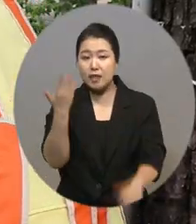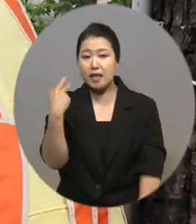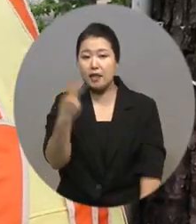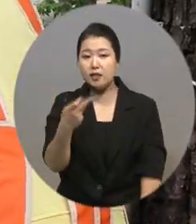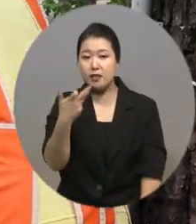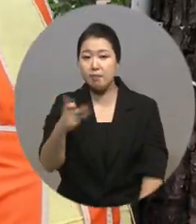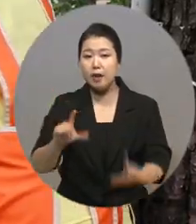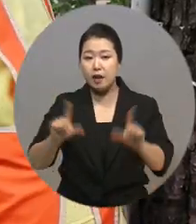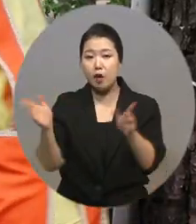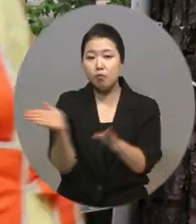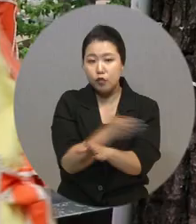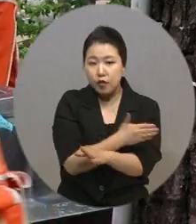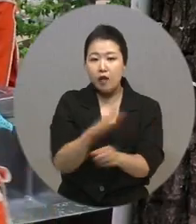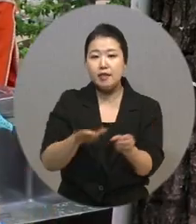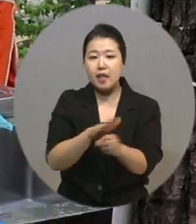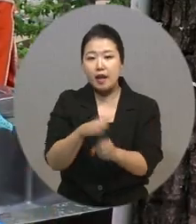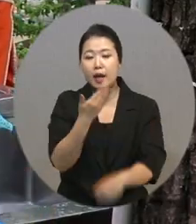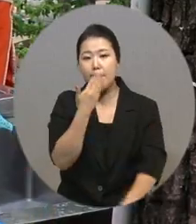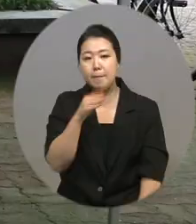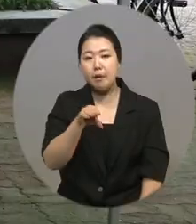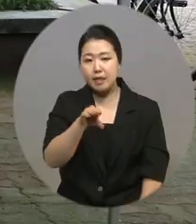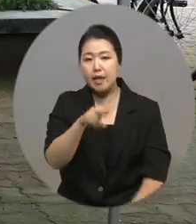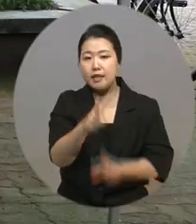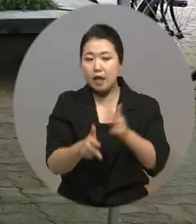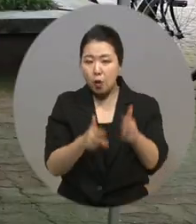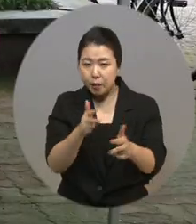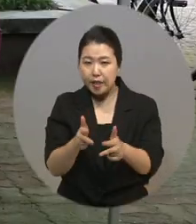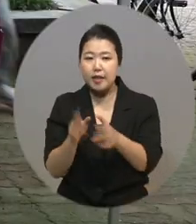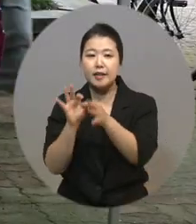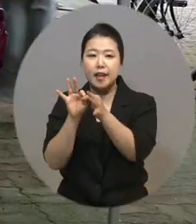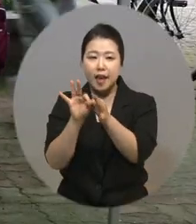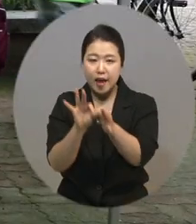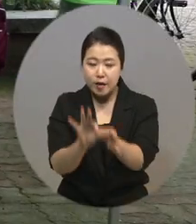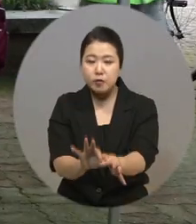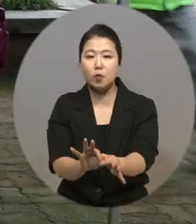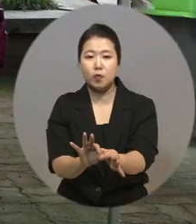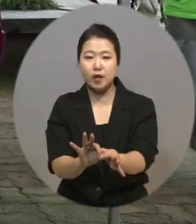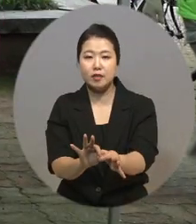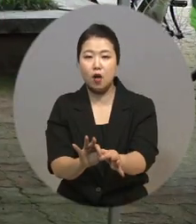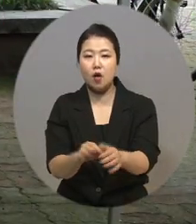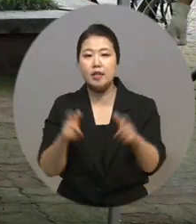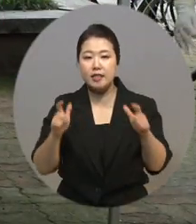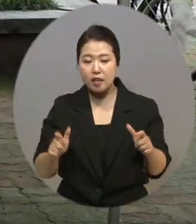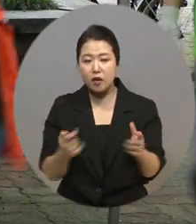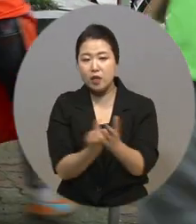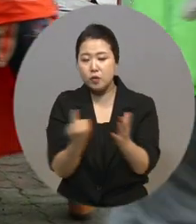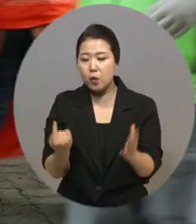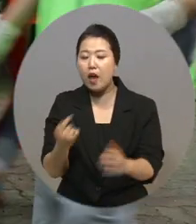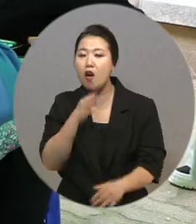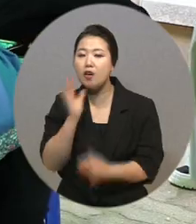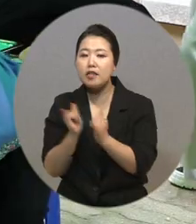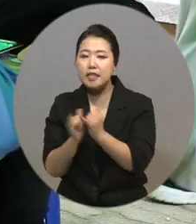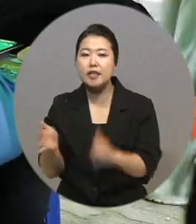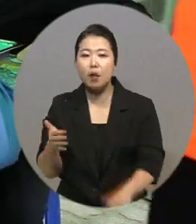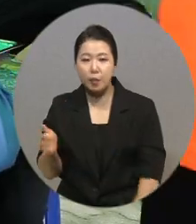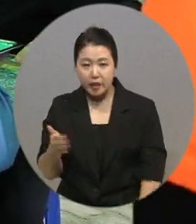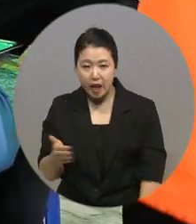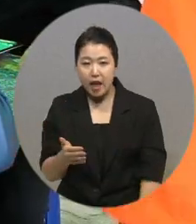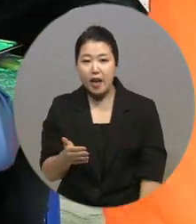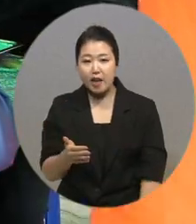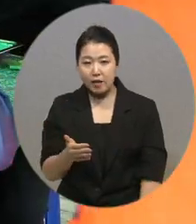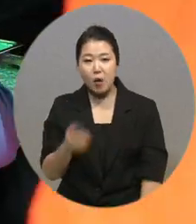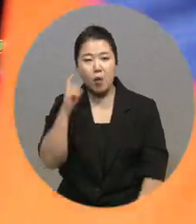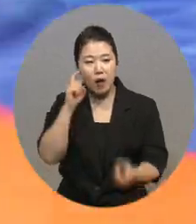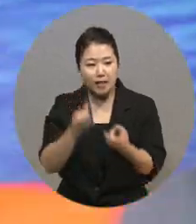2018년부터 이어온 사랑의 밥차 사업이 앞으로도 계속돼 우리 지역에 소외되는 어르신이 없게 순천시의